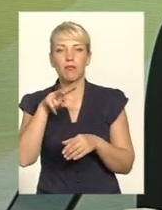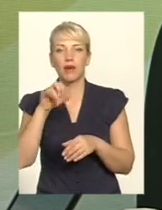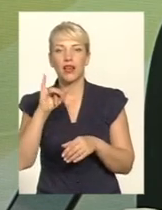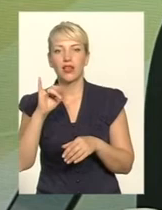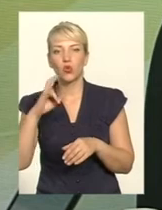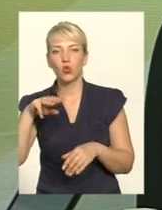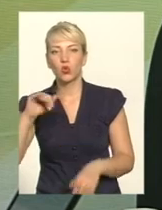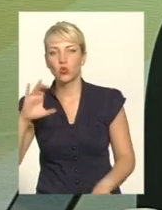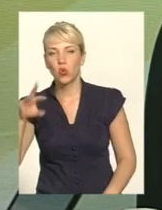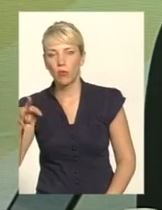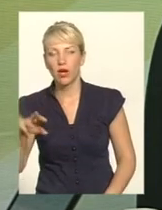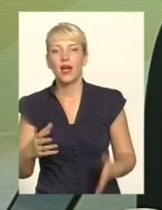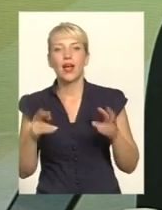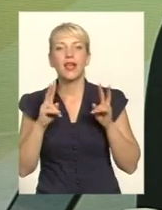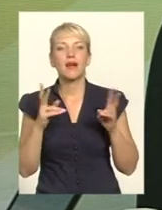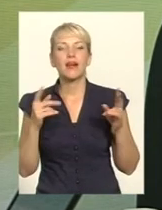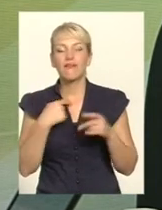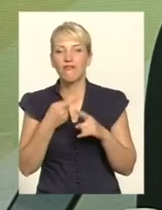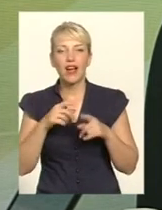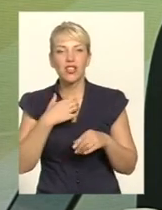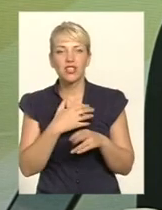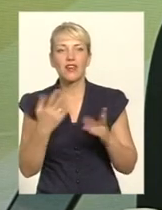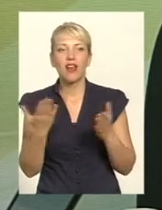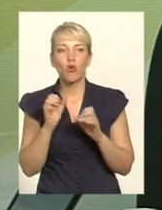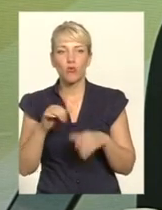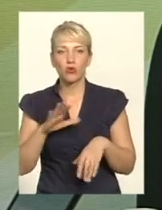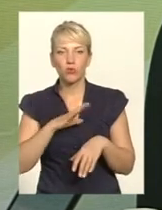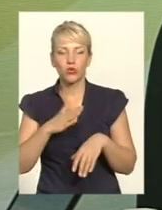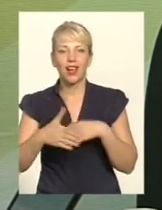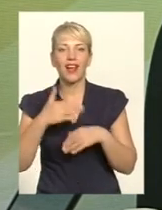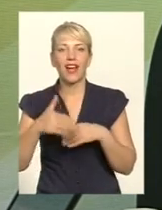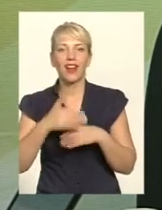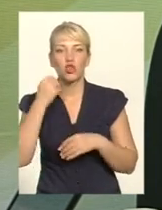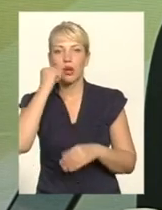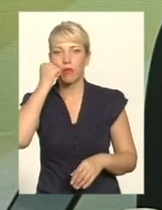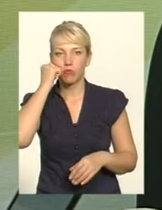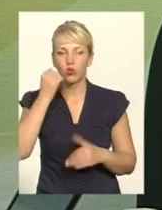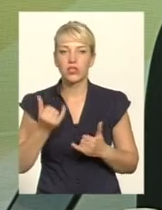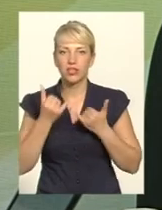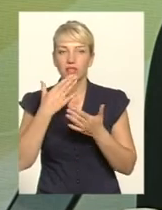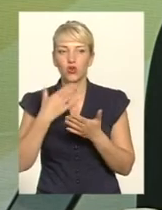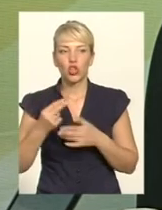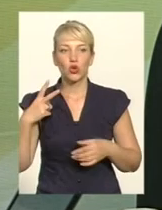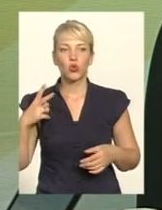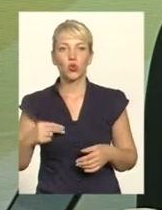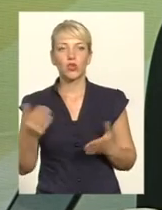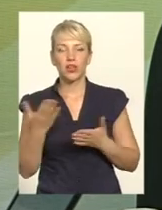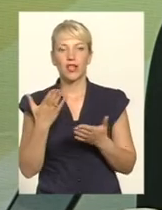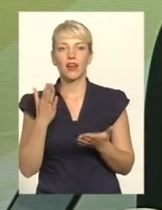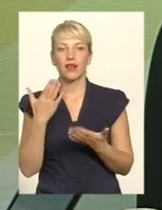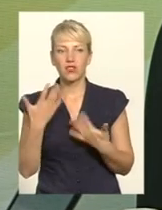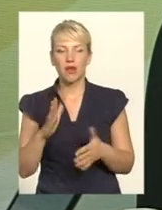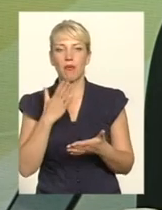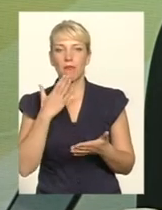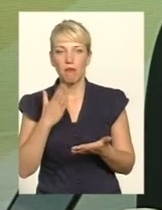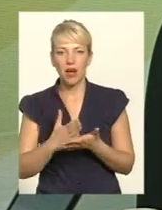те, якою може бути караюча бабуся і для своєї доньки, яка вже має свого